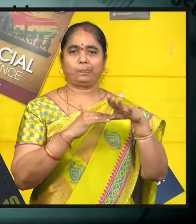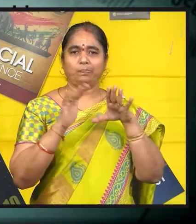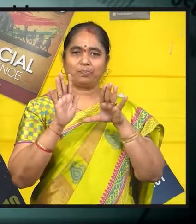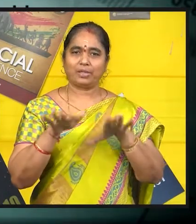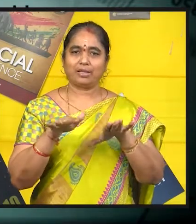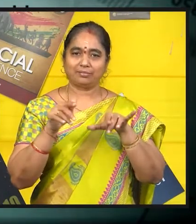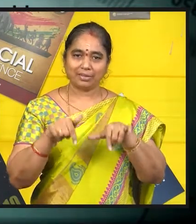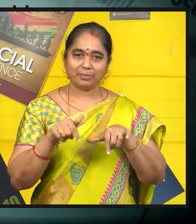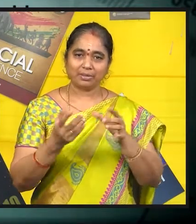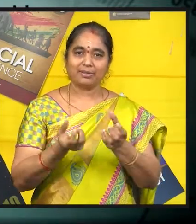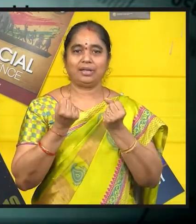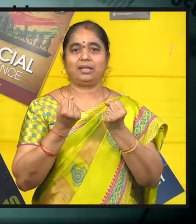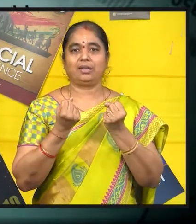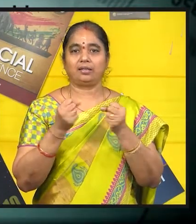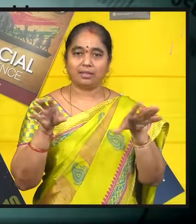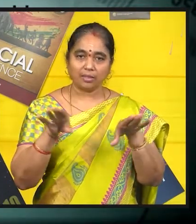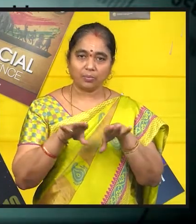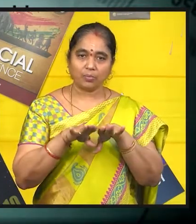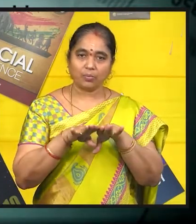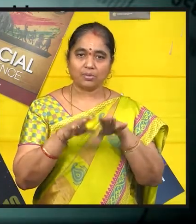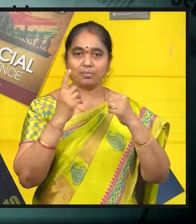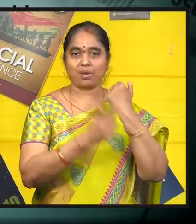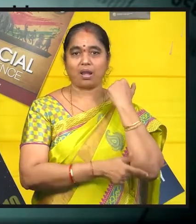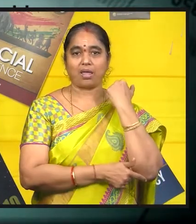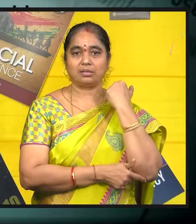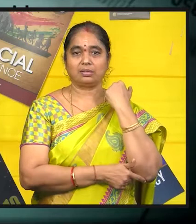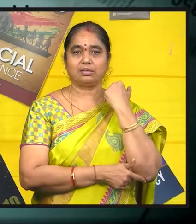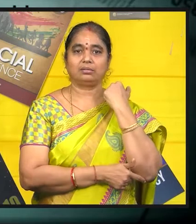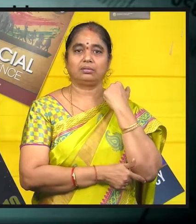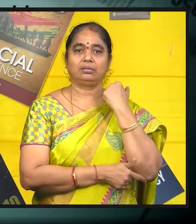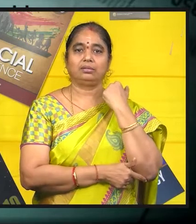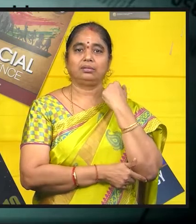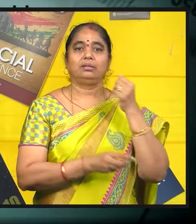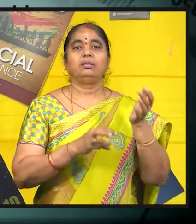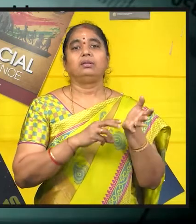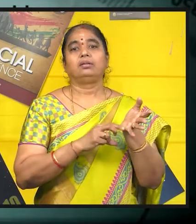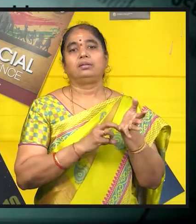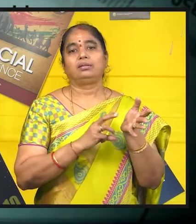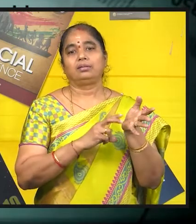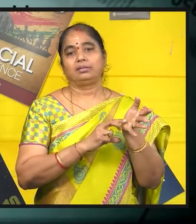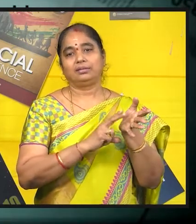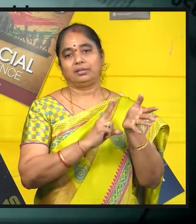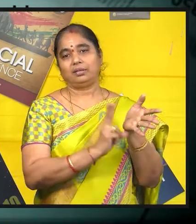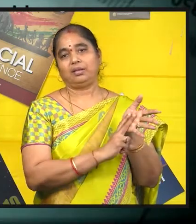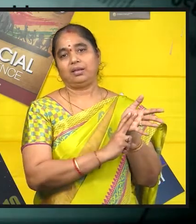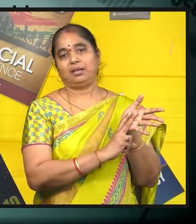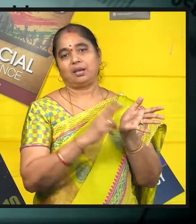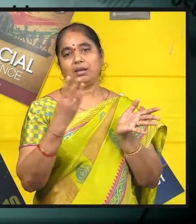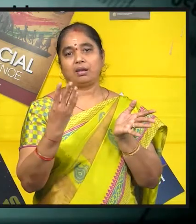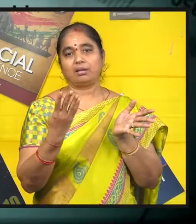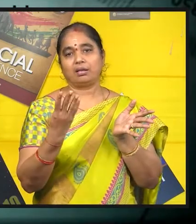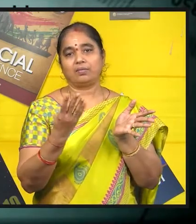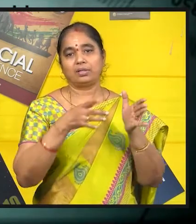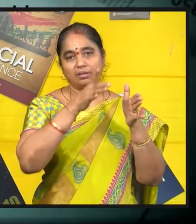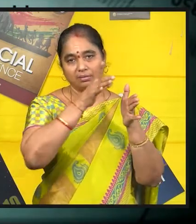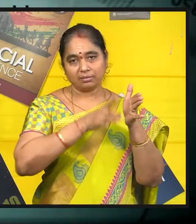எலக்ட்ரான்கள் இதில் நமக்கு கிடைக்கிறது. அதே போல் கடைசியாக நம்ம வந்தோம்னு சொன்னால் என் கூட்டுக்கு வரலாம். இந்த என் கூட்டு